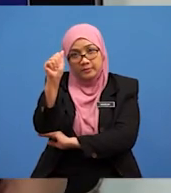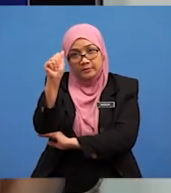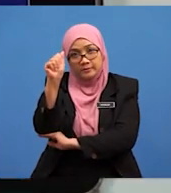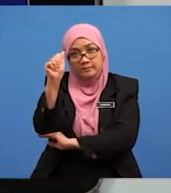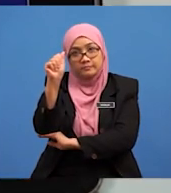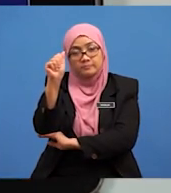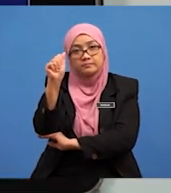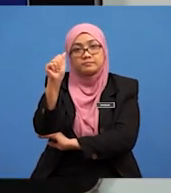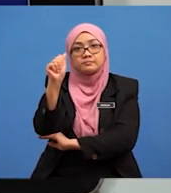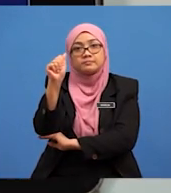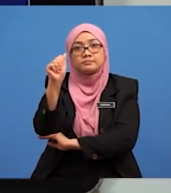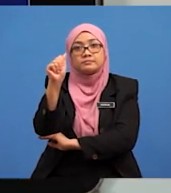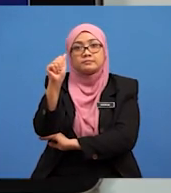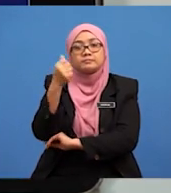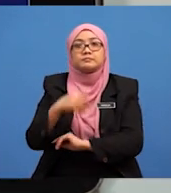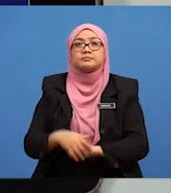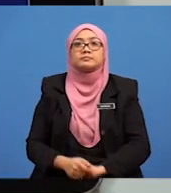positif.